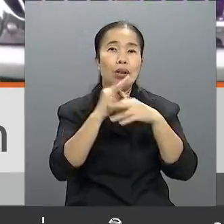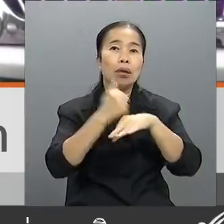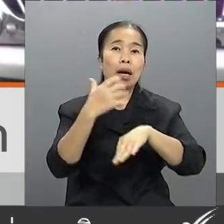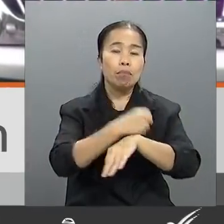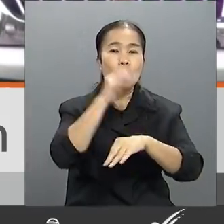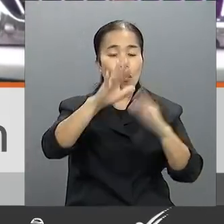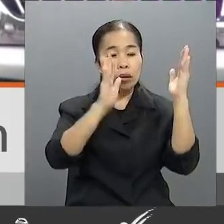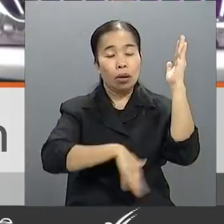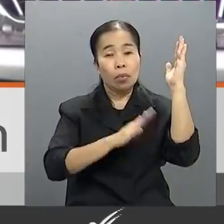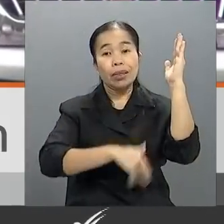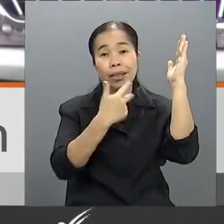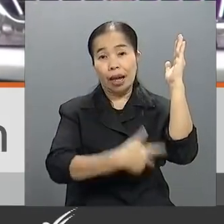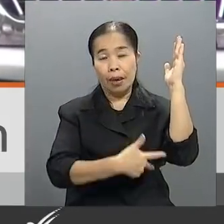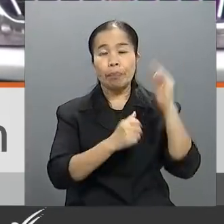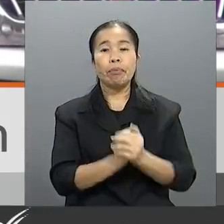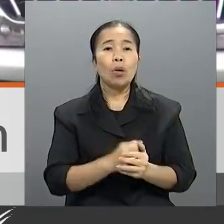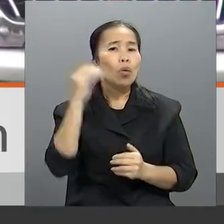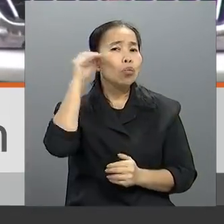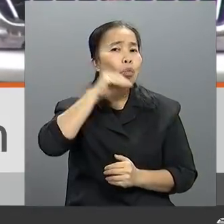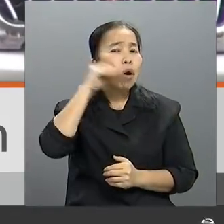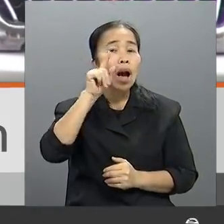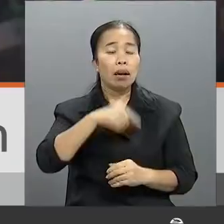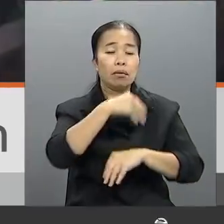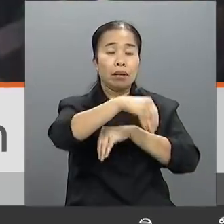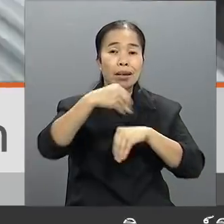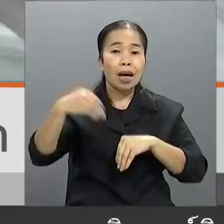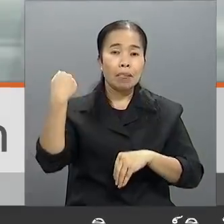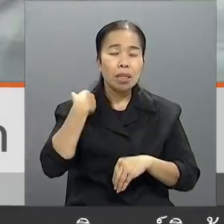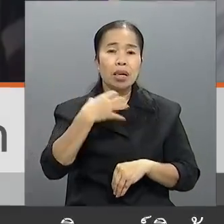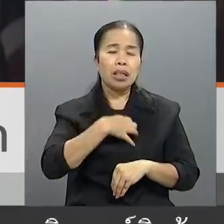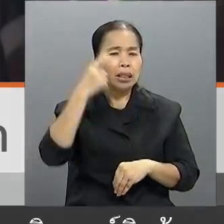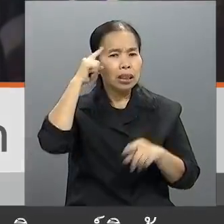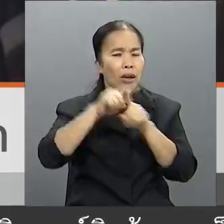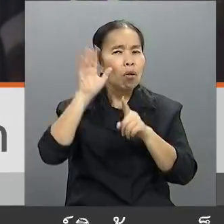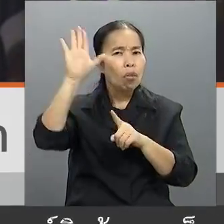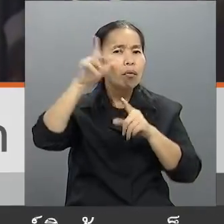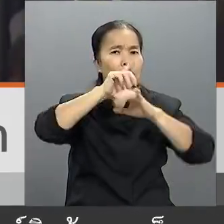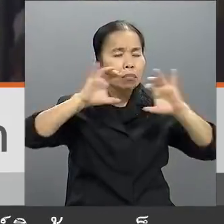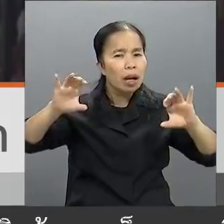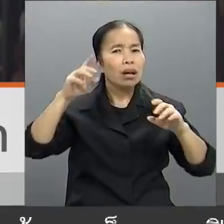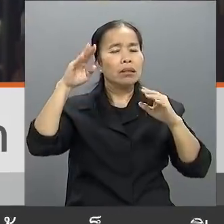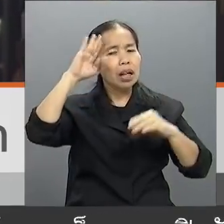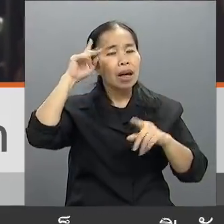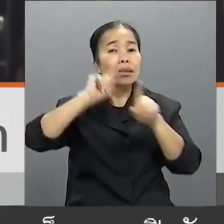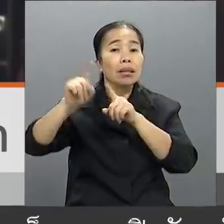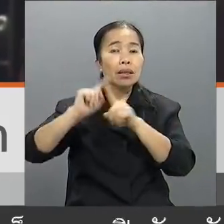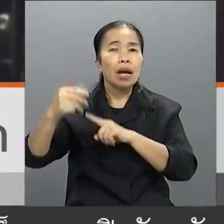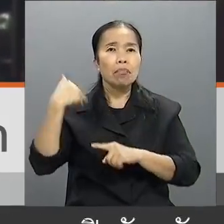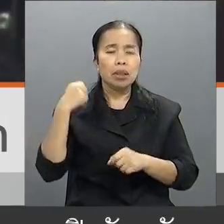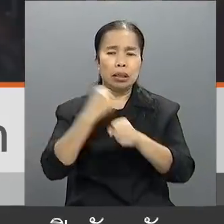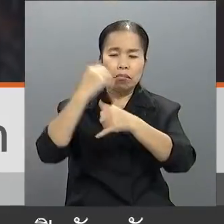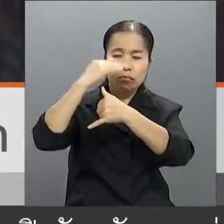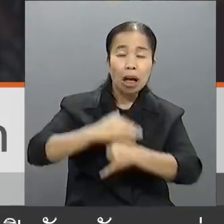โดยเฉพาะทุกครั้งที่เครือข่ายให้ความเห็นต่อการปฏิบัติหน้าที่ของหน่วยงานด้านความมั่นคงกรณีมีการละเมิดสิทธิมนุษย